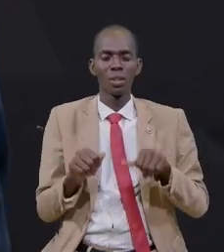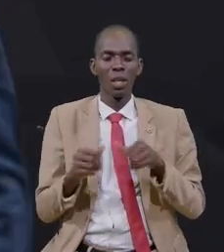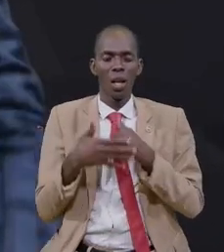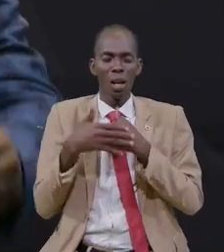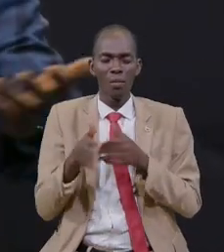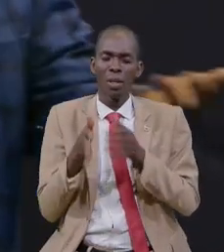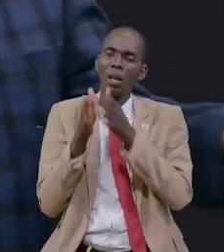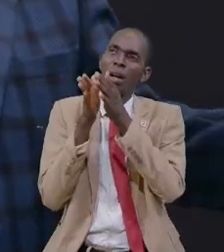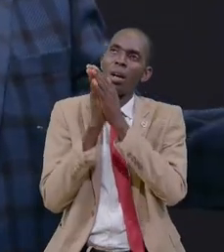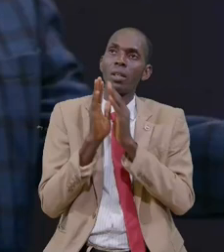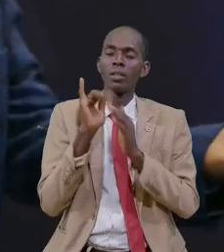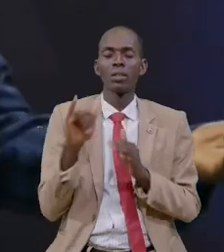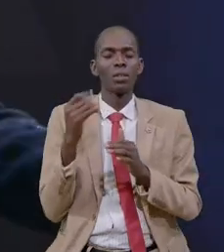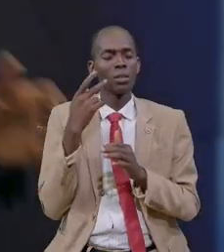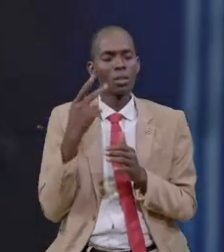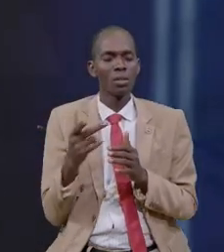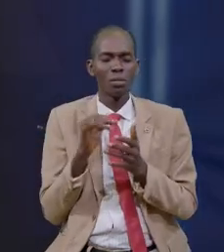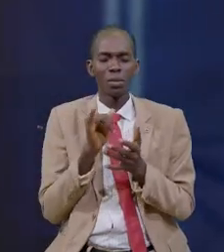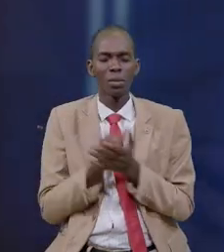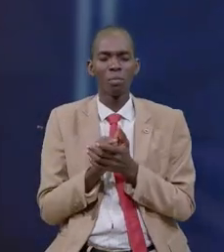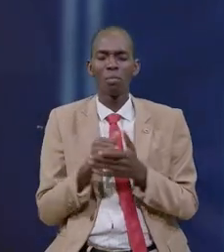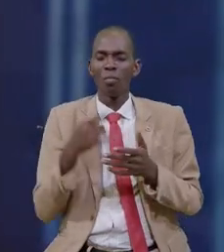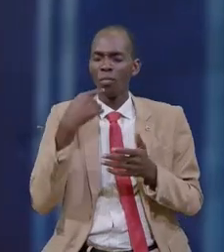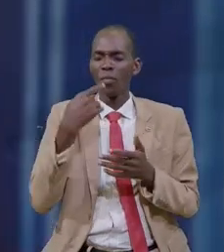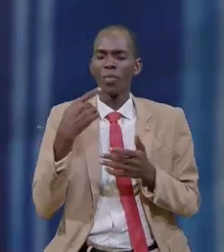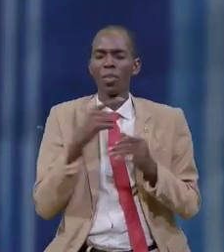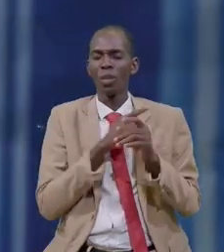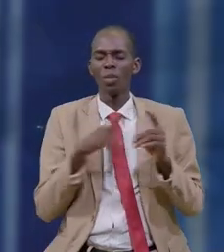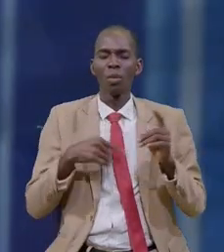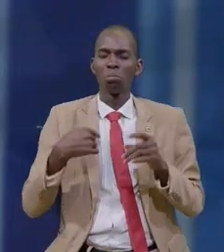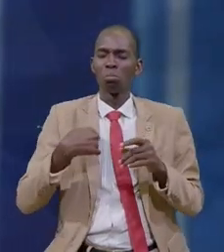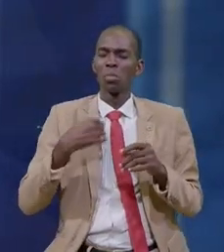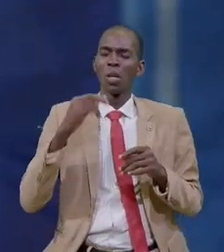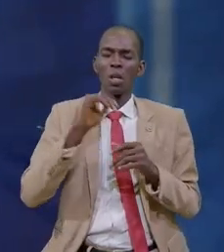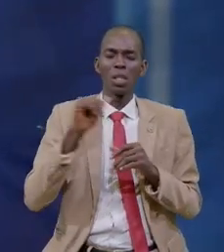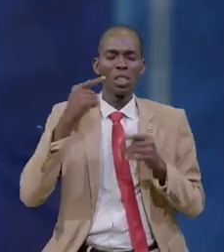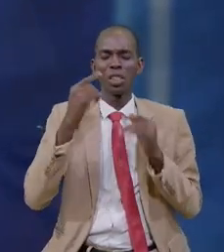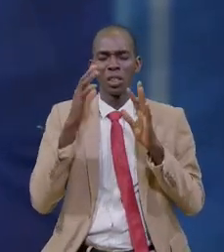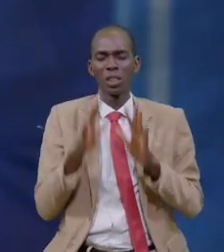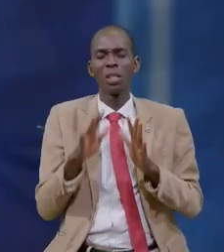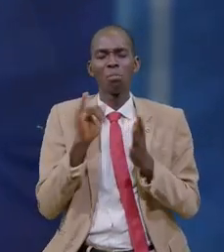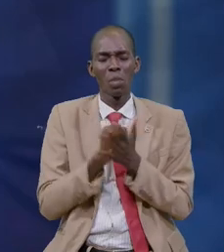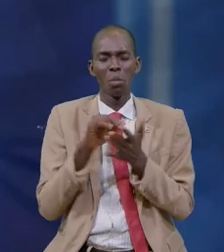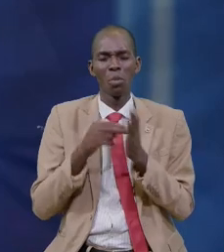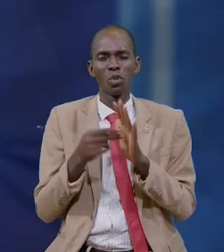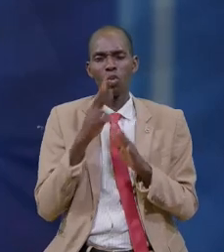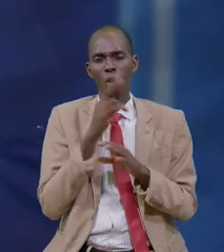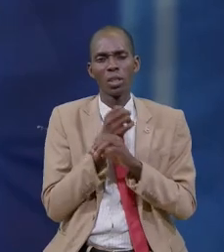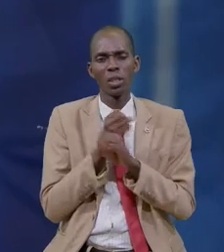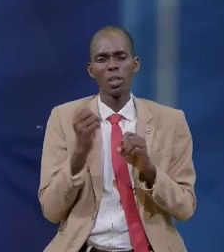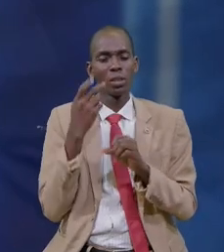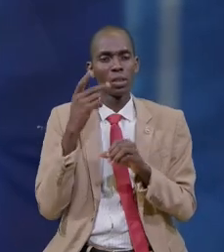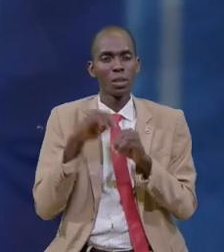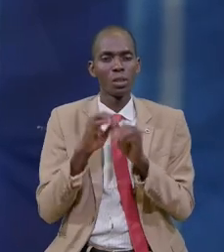demandé. Vous savez, ça c'est la foi et idée. En Matthieu au chapitre 7, verset 7,